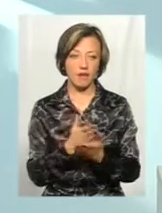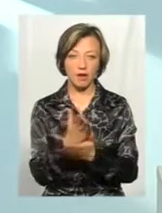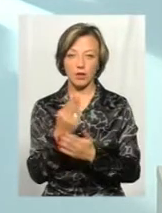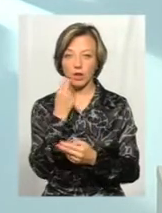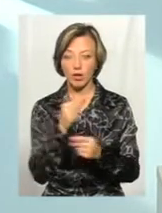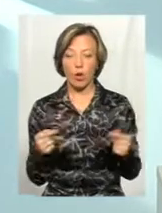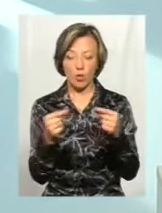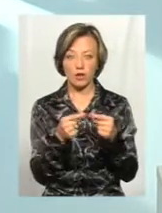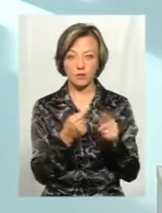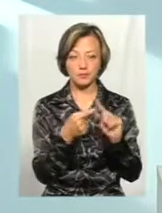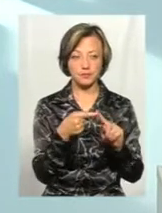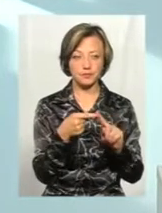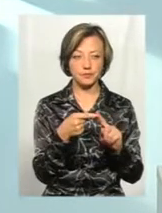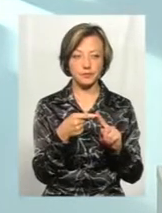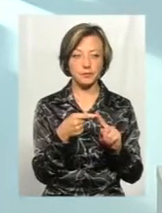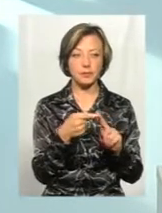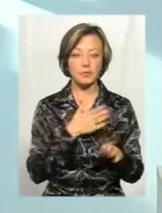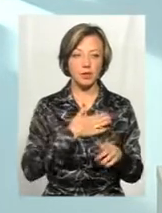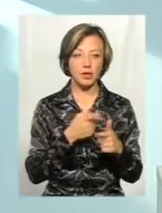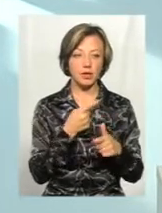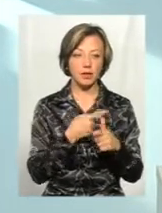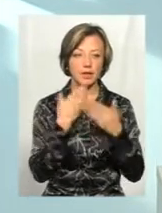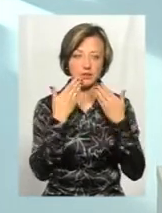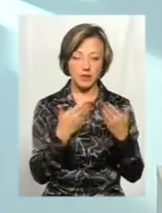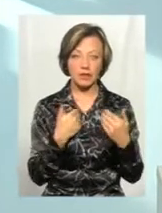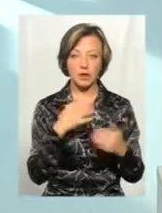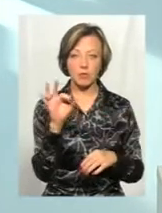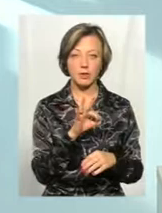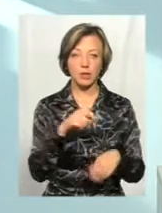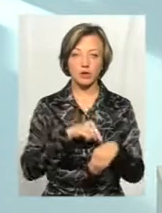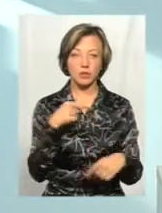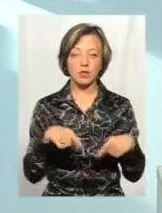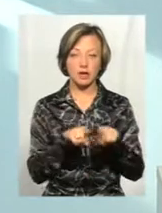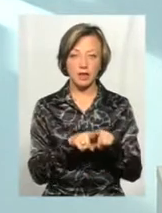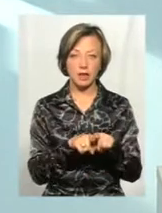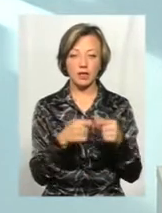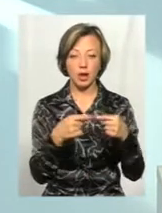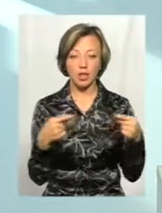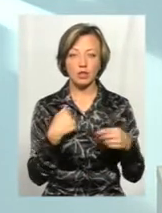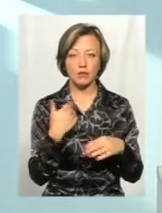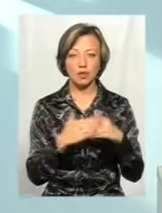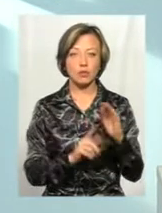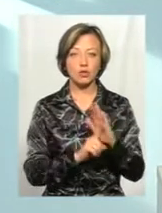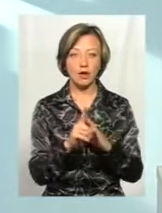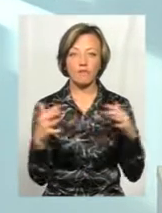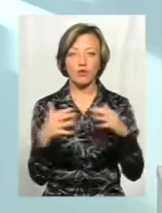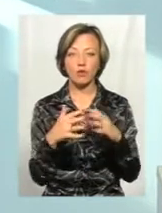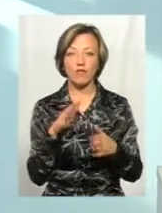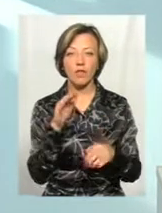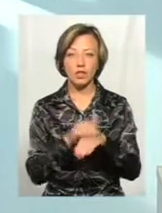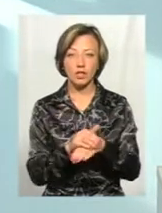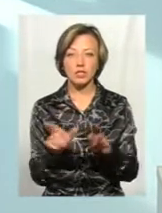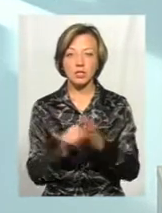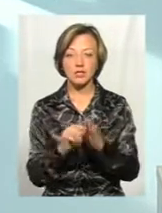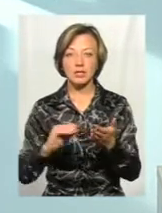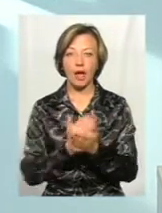краще одночасно. Це перше. На моє ім'я звернення я моментально реагую на такі речі, оскільки я вже почав війну фактично з